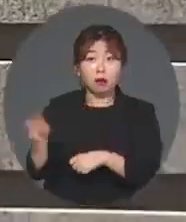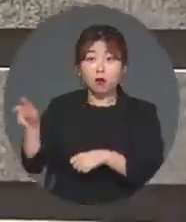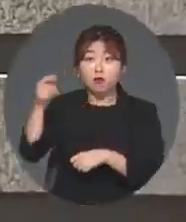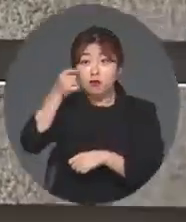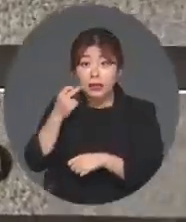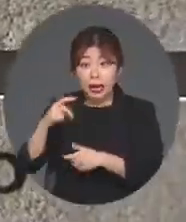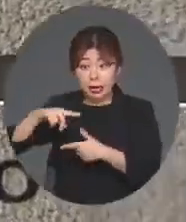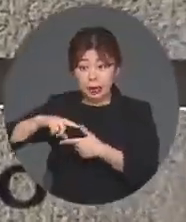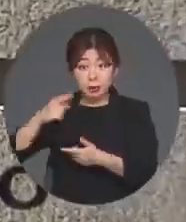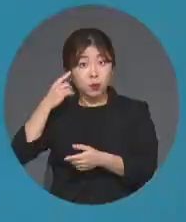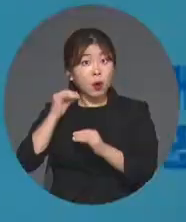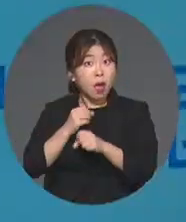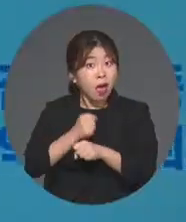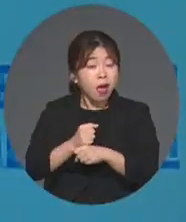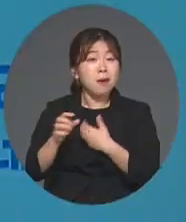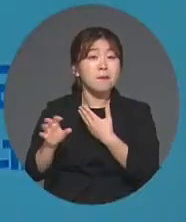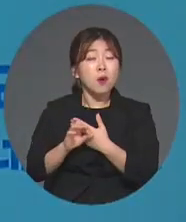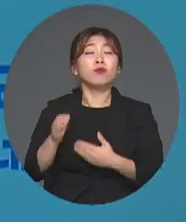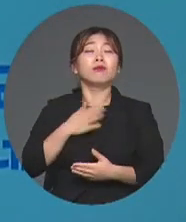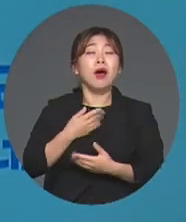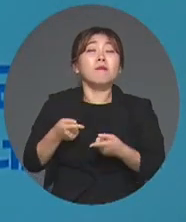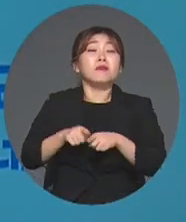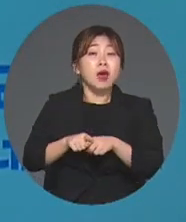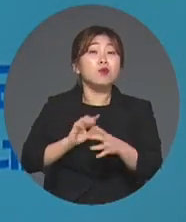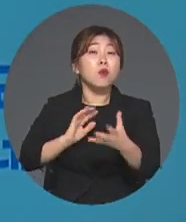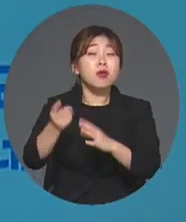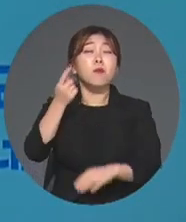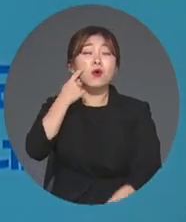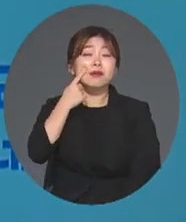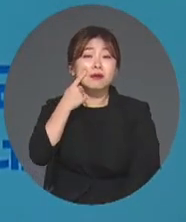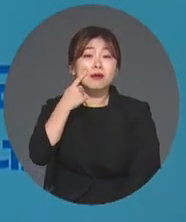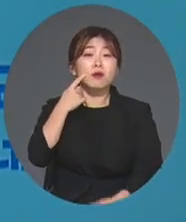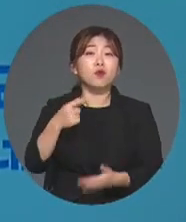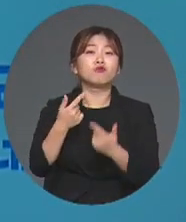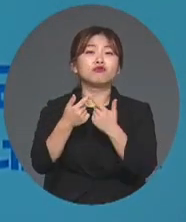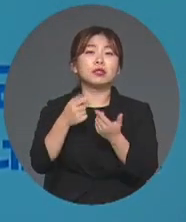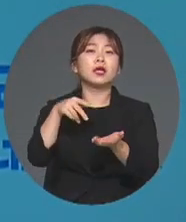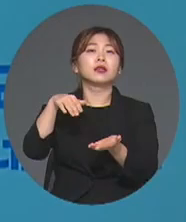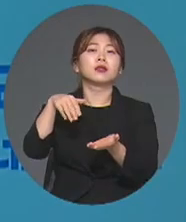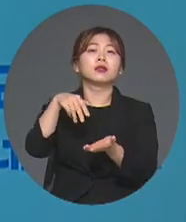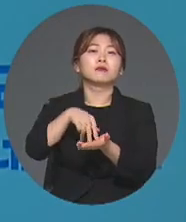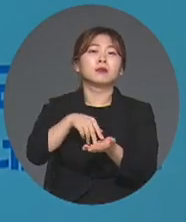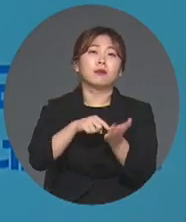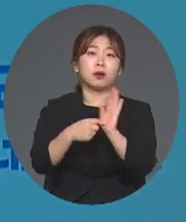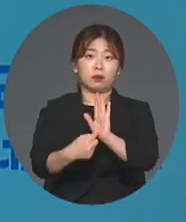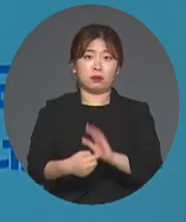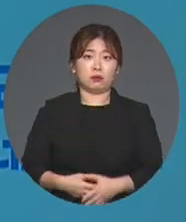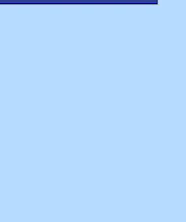부산시도 즉각 논의에 착수하겠다고 밝혔습니다. MBC 뉴스 문철진입니다.